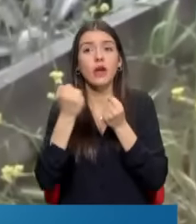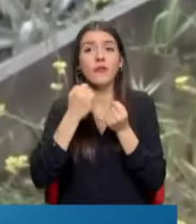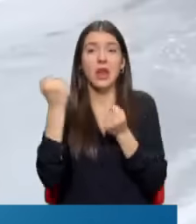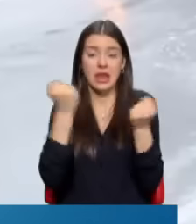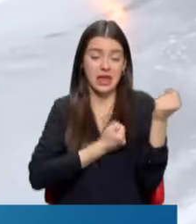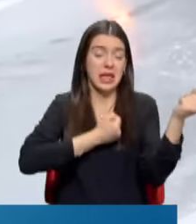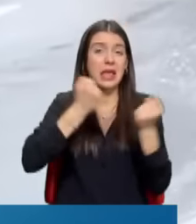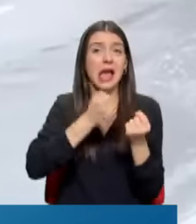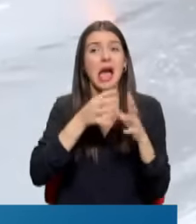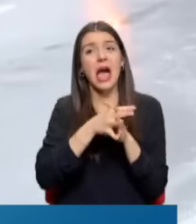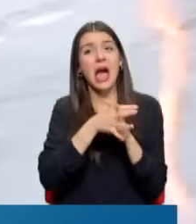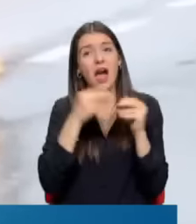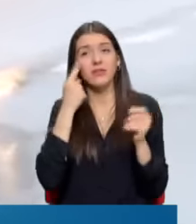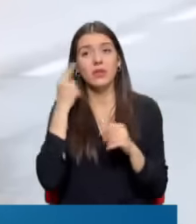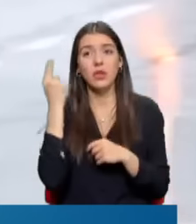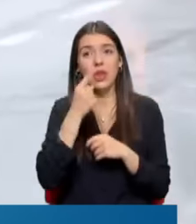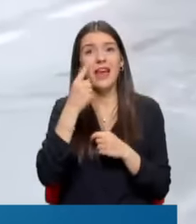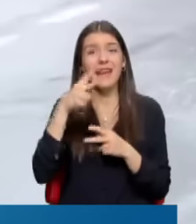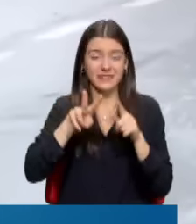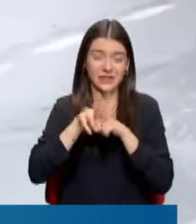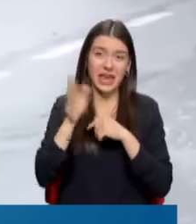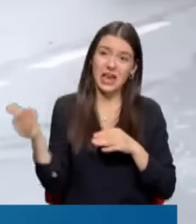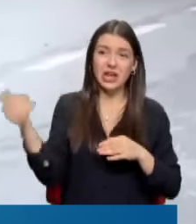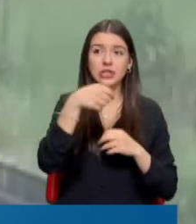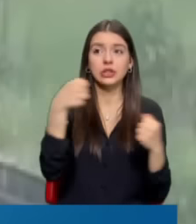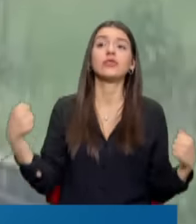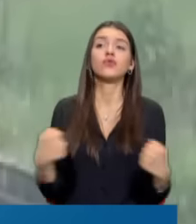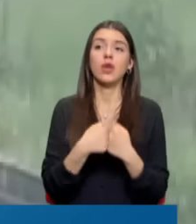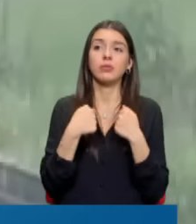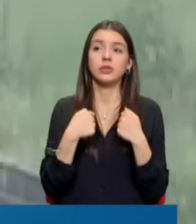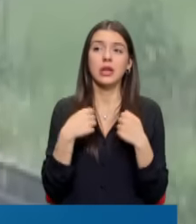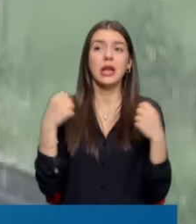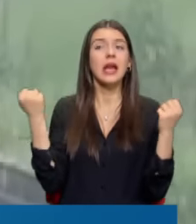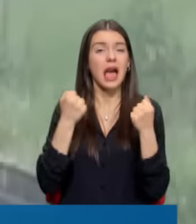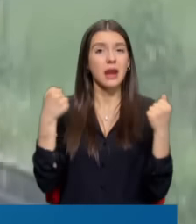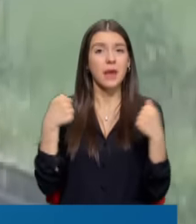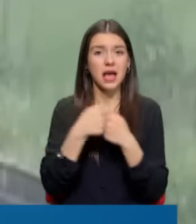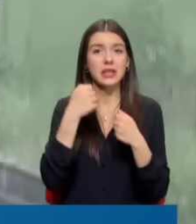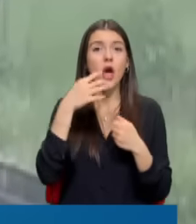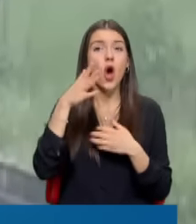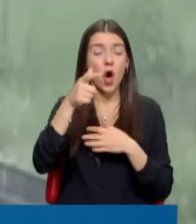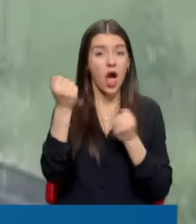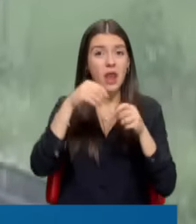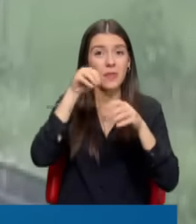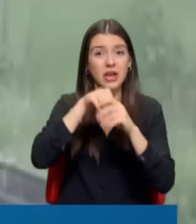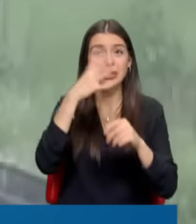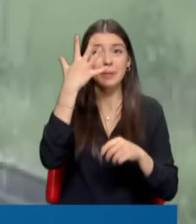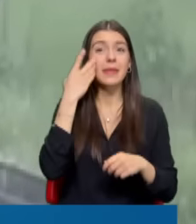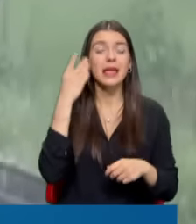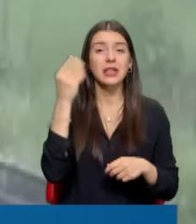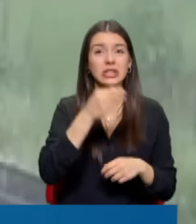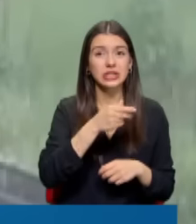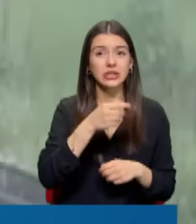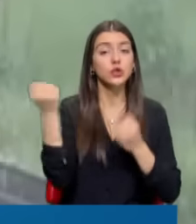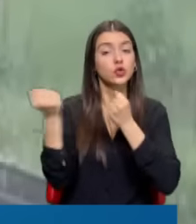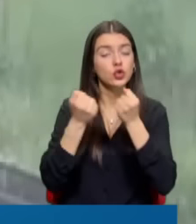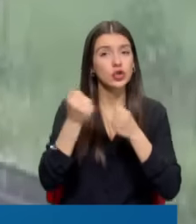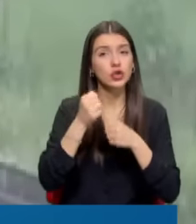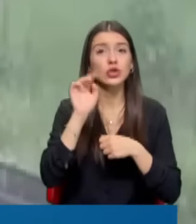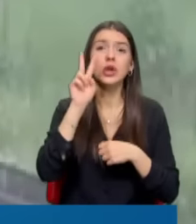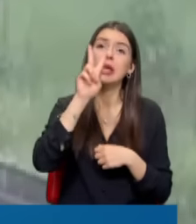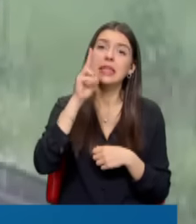hakimiyetini kaybetmesi nedeniyle virajda çarpıştı. Kazada otomobilde bulunan 5 kişiden sürücü Tekin Çoban ve bir kişi